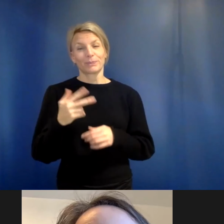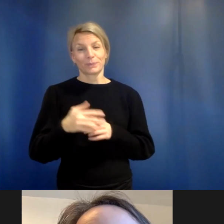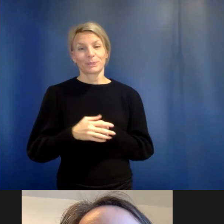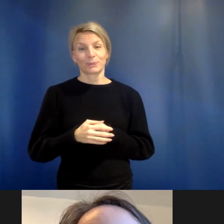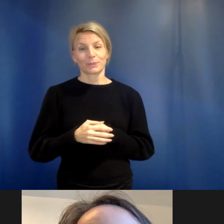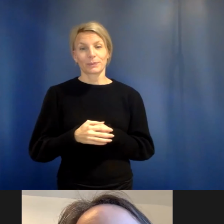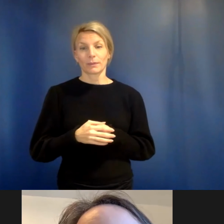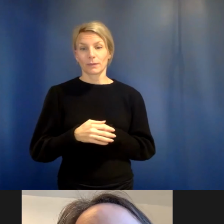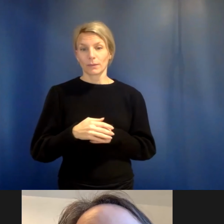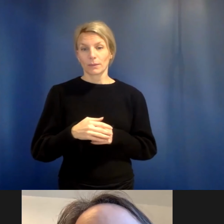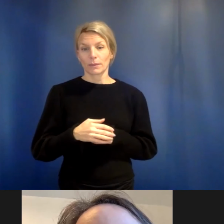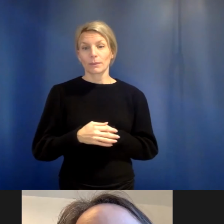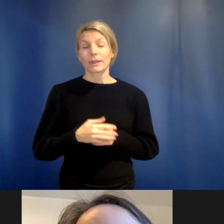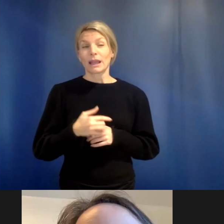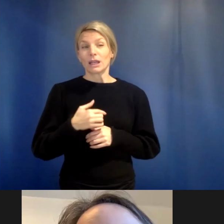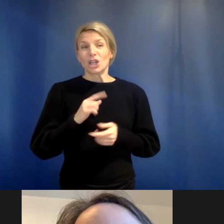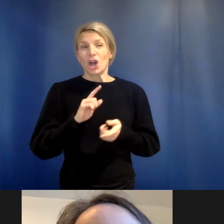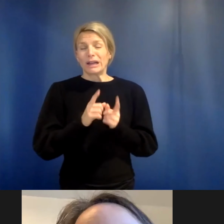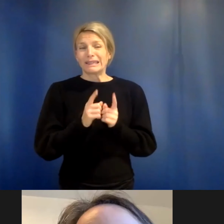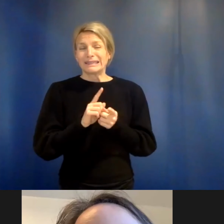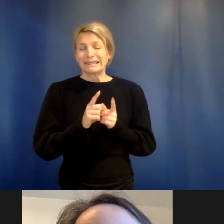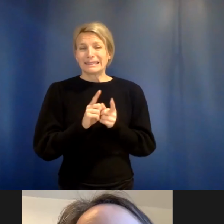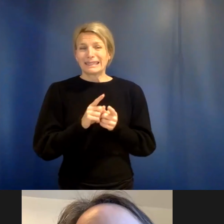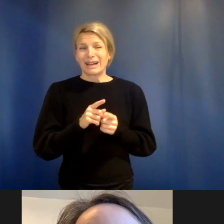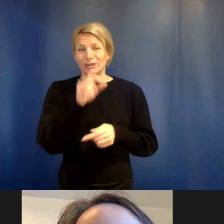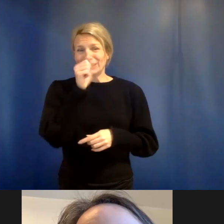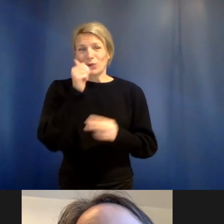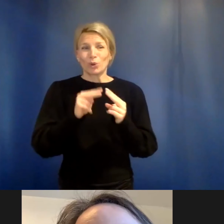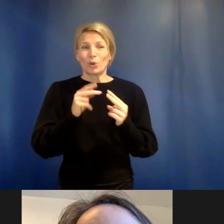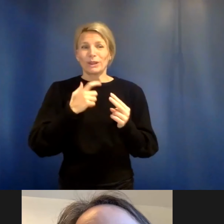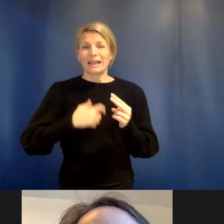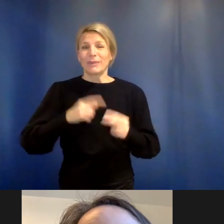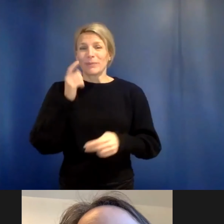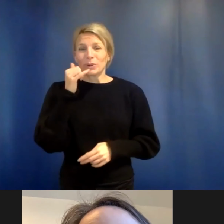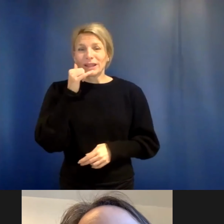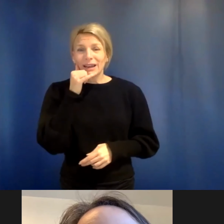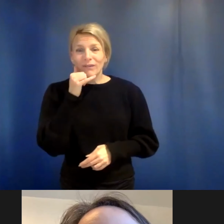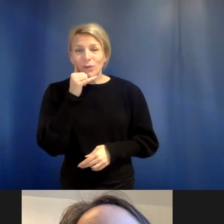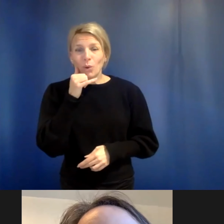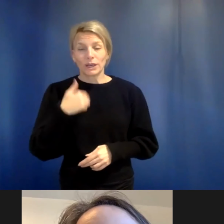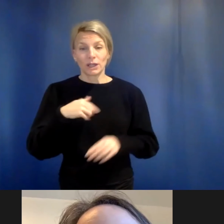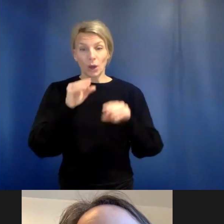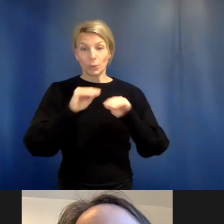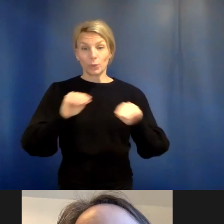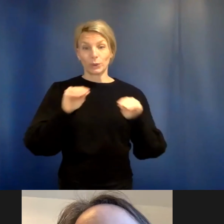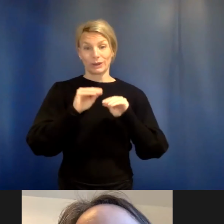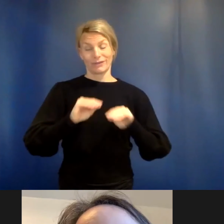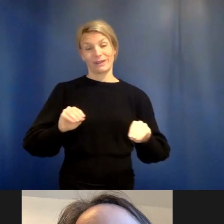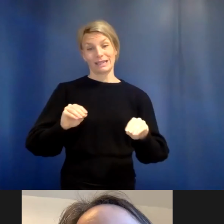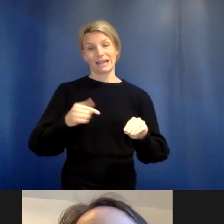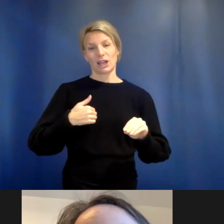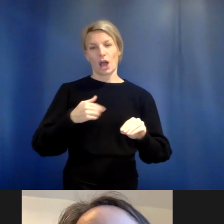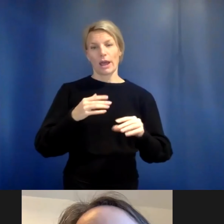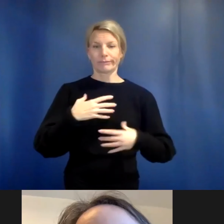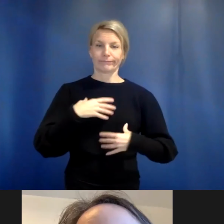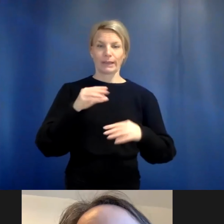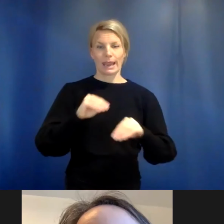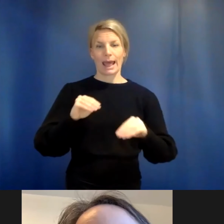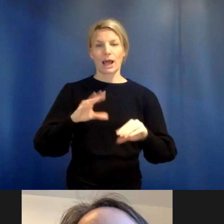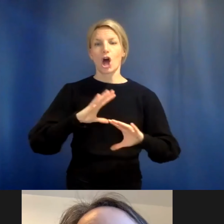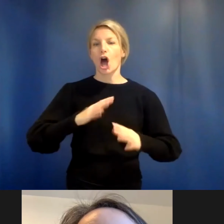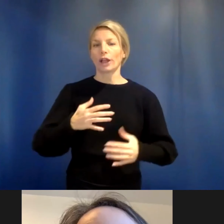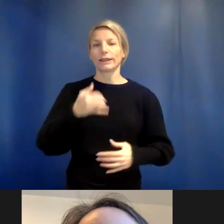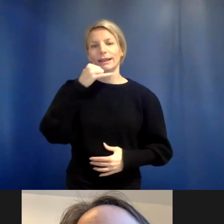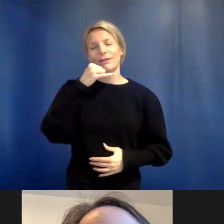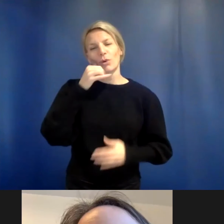Jag kan vara lite svår att få tag på via telefonen för att jag undervisar som lärare och jag har inte telefonen i klassrummet.